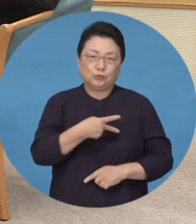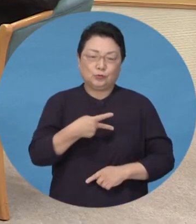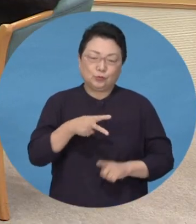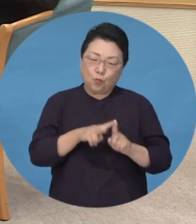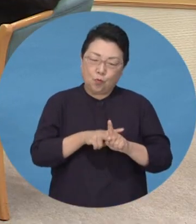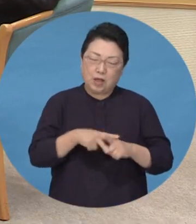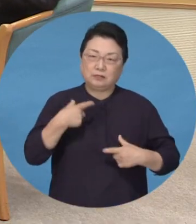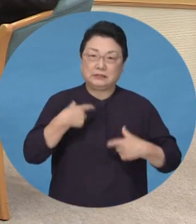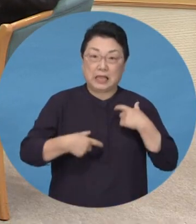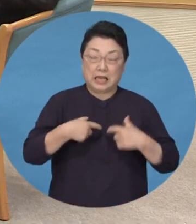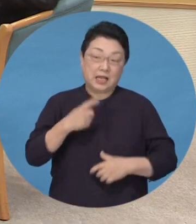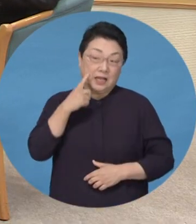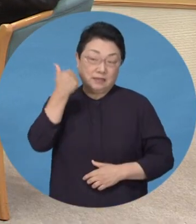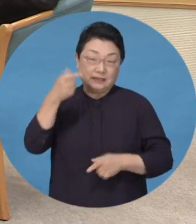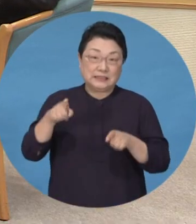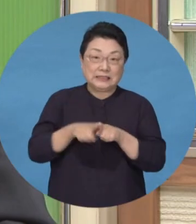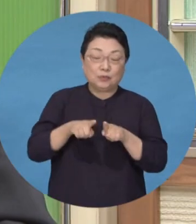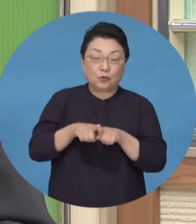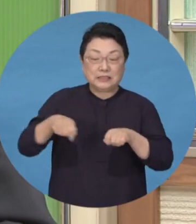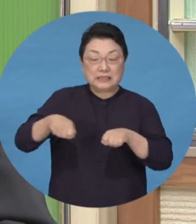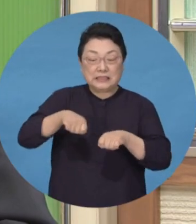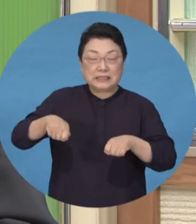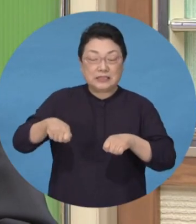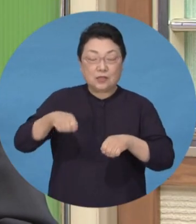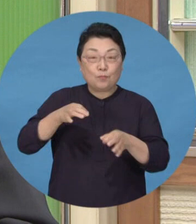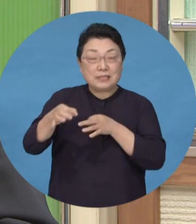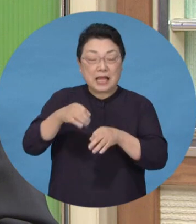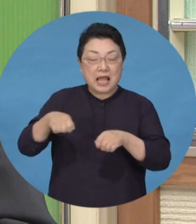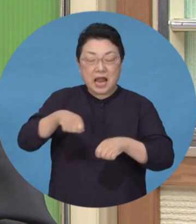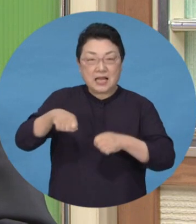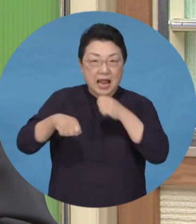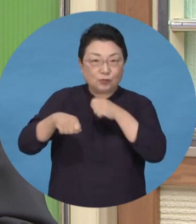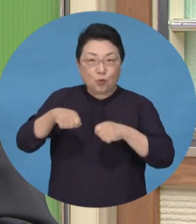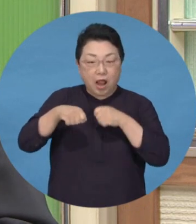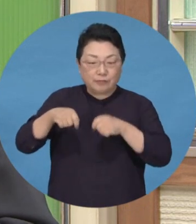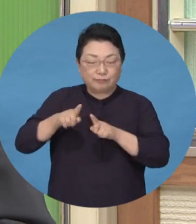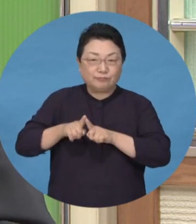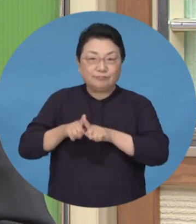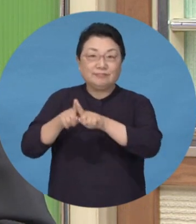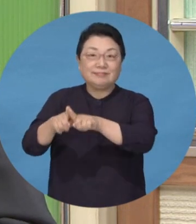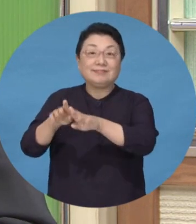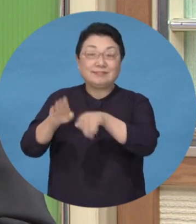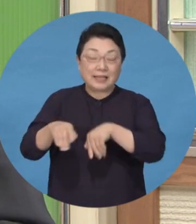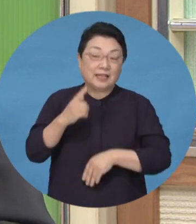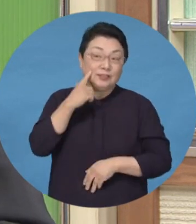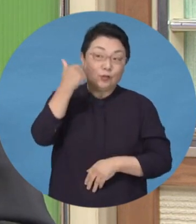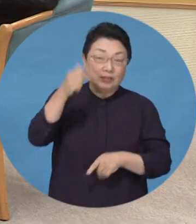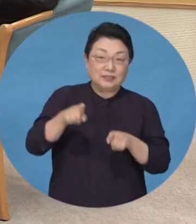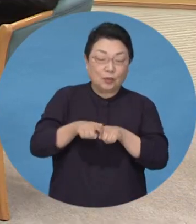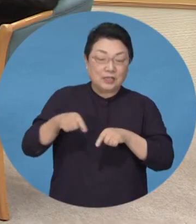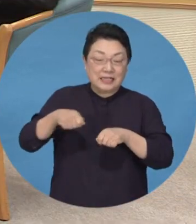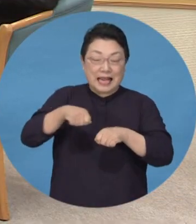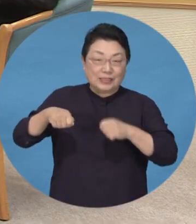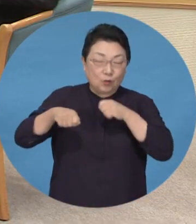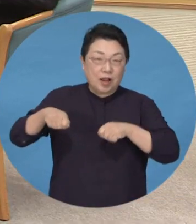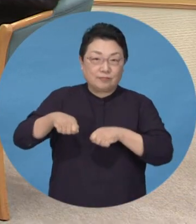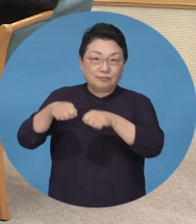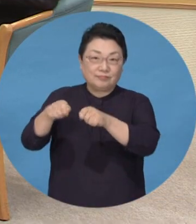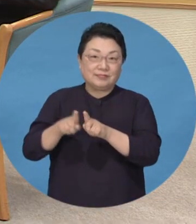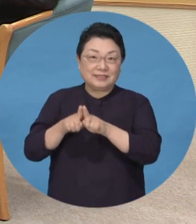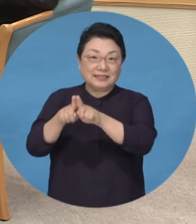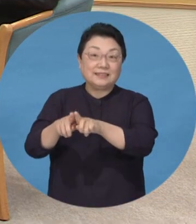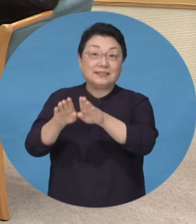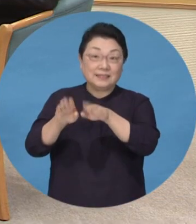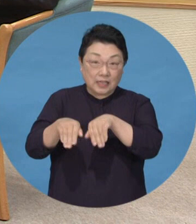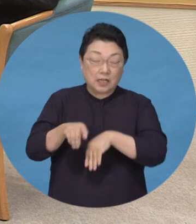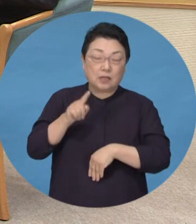ぬに入ってですねまた多分いいレストランだったと思うんですけれども父親と一緒に行ってなんとなく